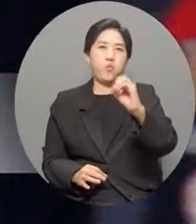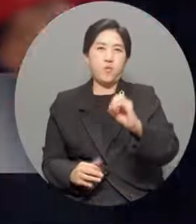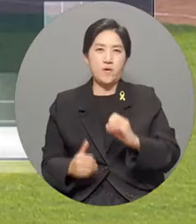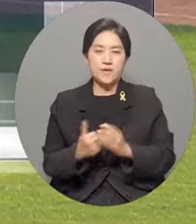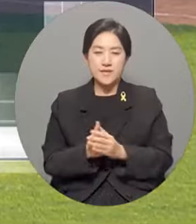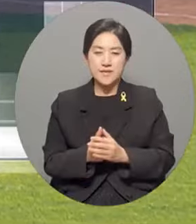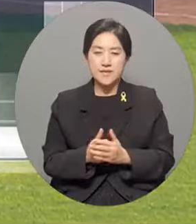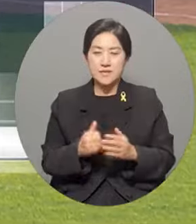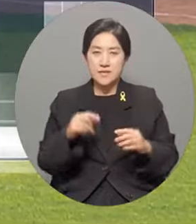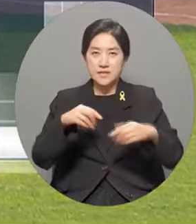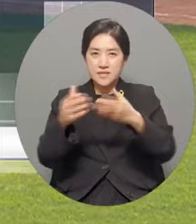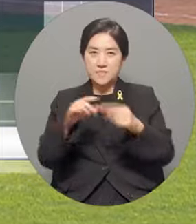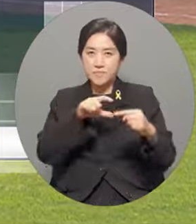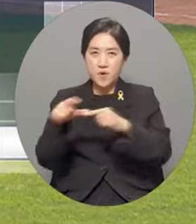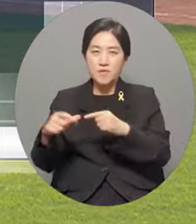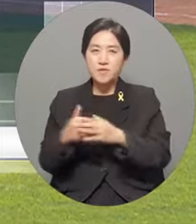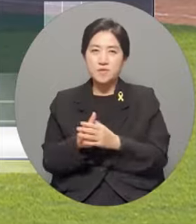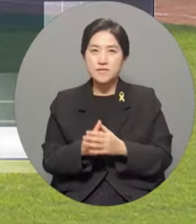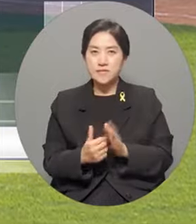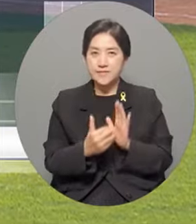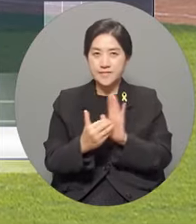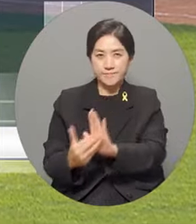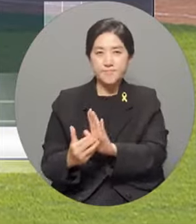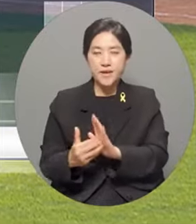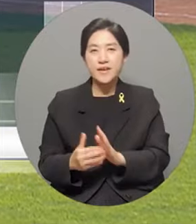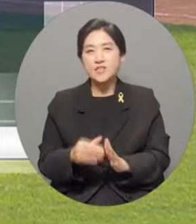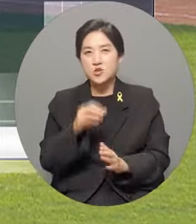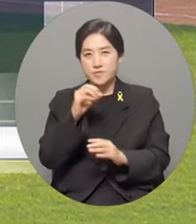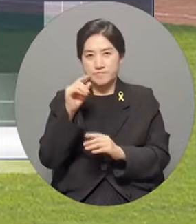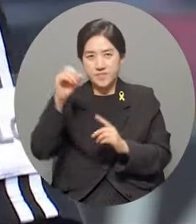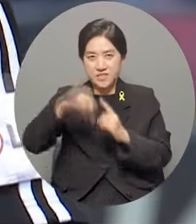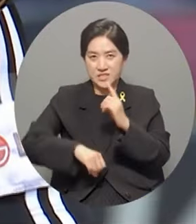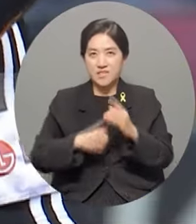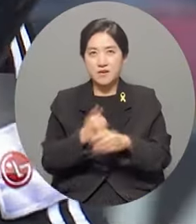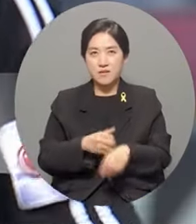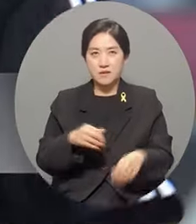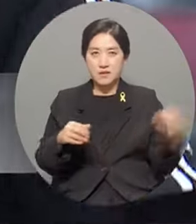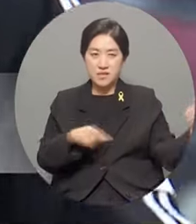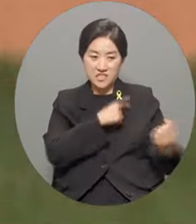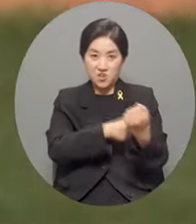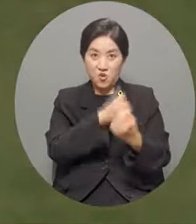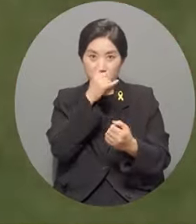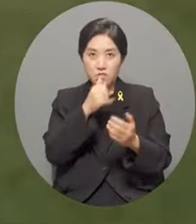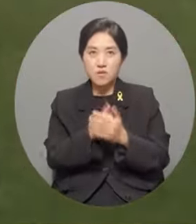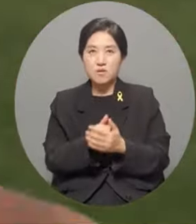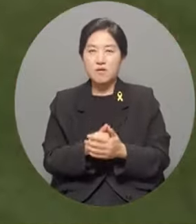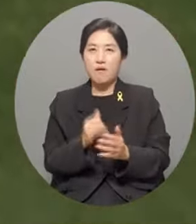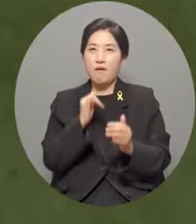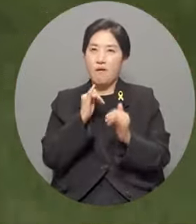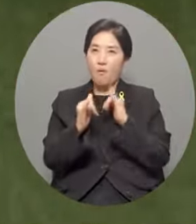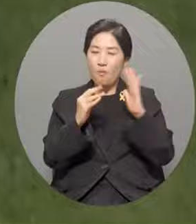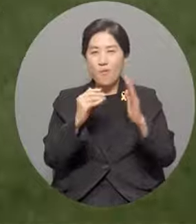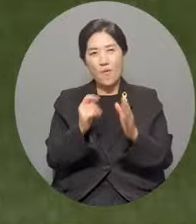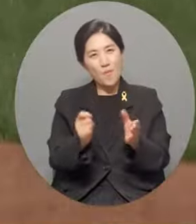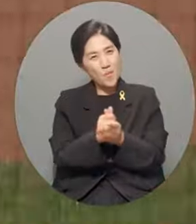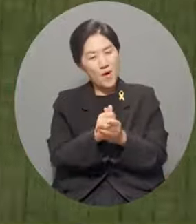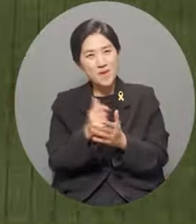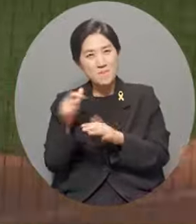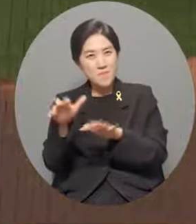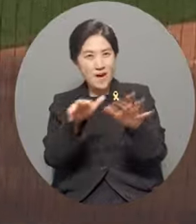평균 자책점 1위인 기아의 핵심 불펜인데 실력 못지않게 개성 있는 인터뷰로 더욱 화제가